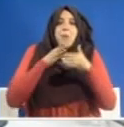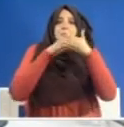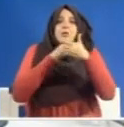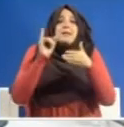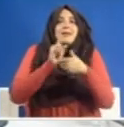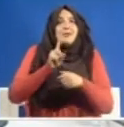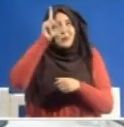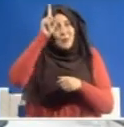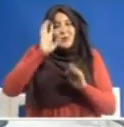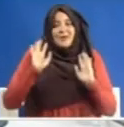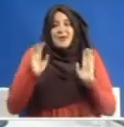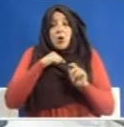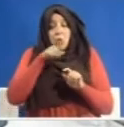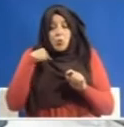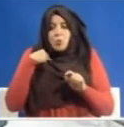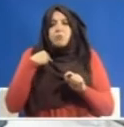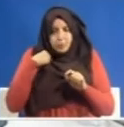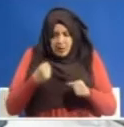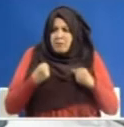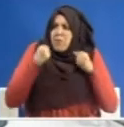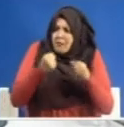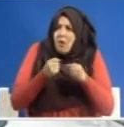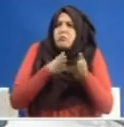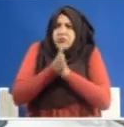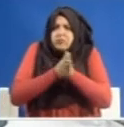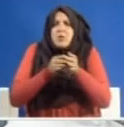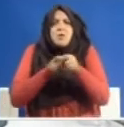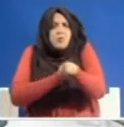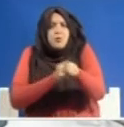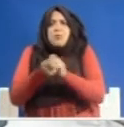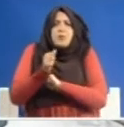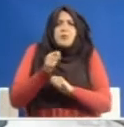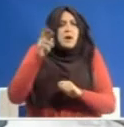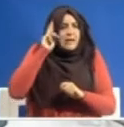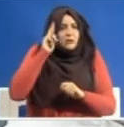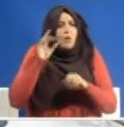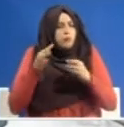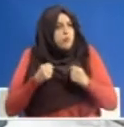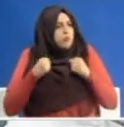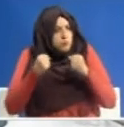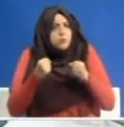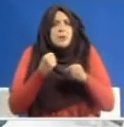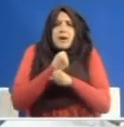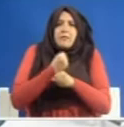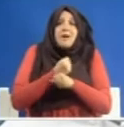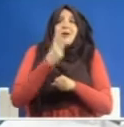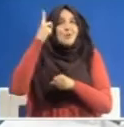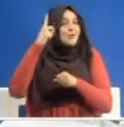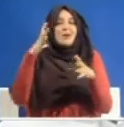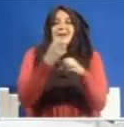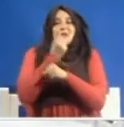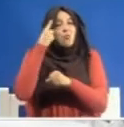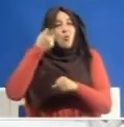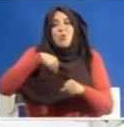علينا باتخاذ الأسباب وعلى الله النتائج. فإذا اجتهدنا في تحقيق ما نستطيع حقق الله لنا ما